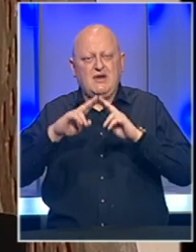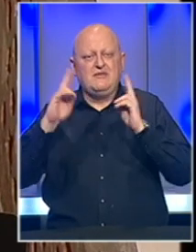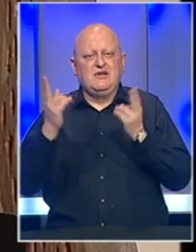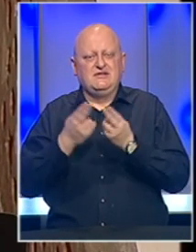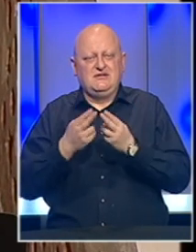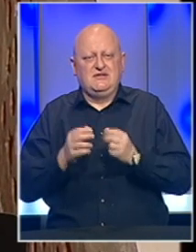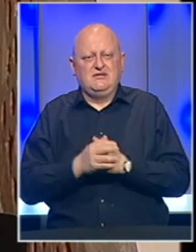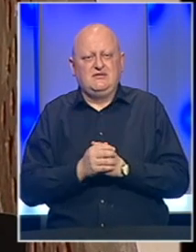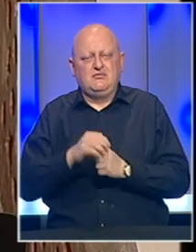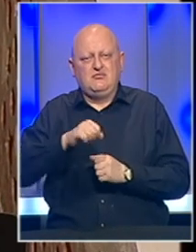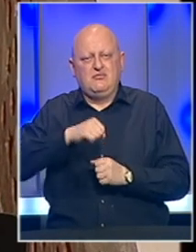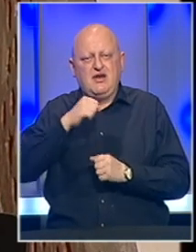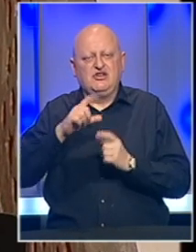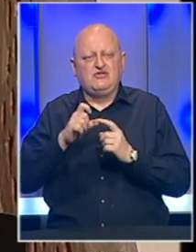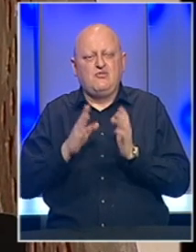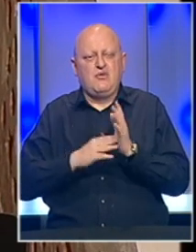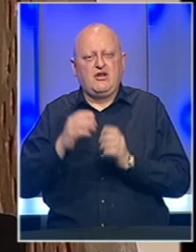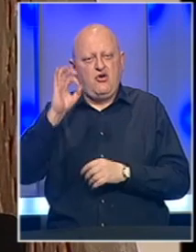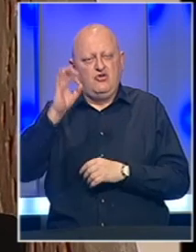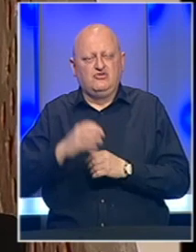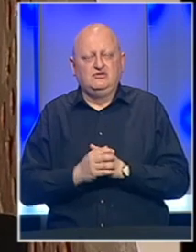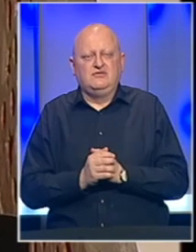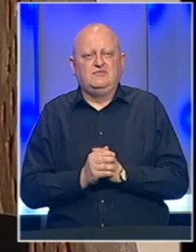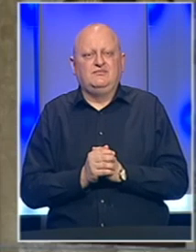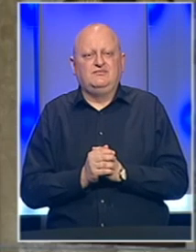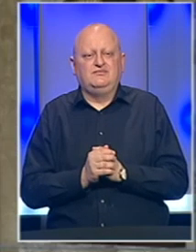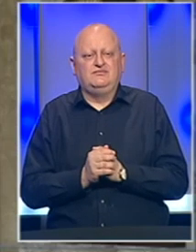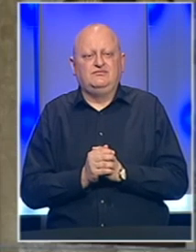svijetu. Bajram Šerif, Mubarek Olsun.